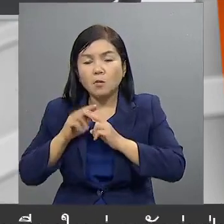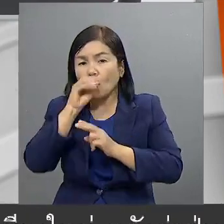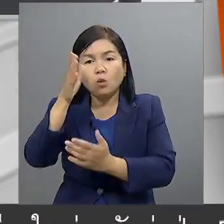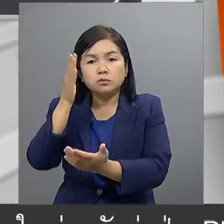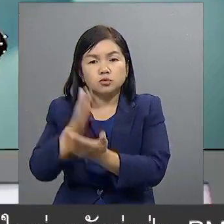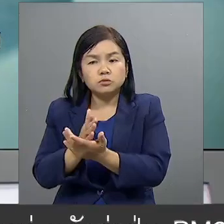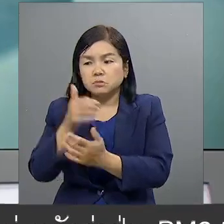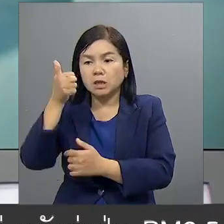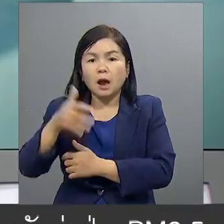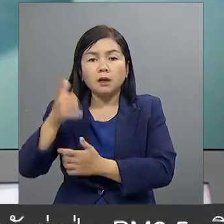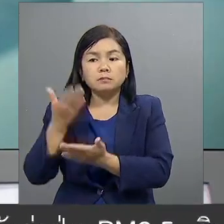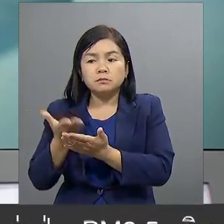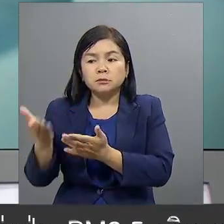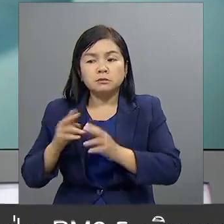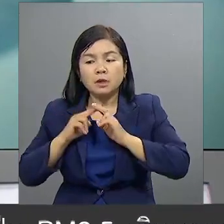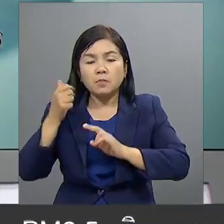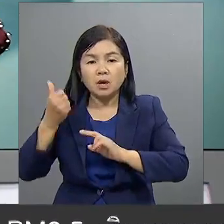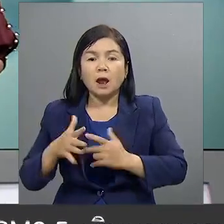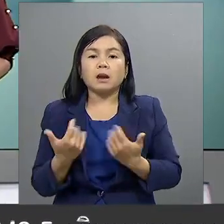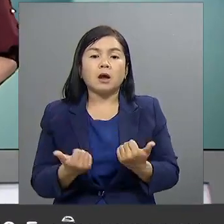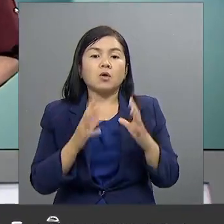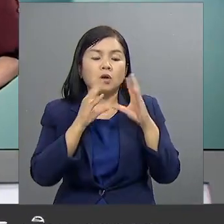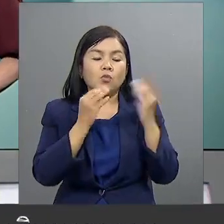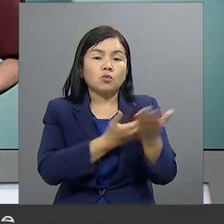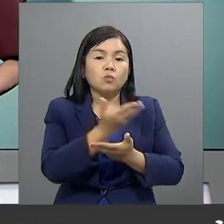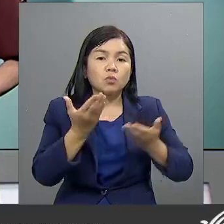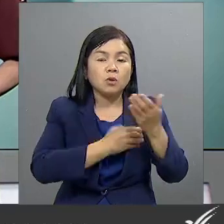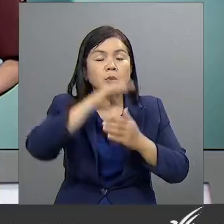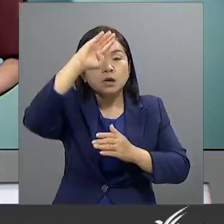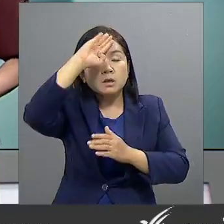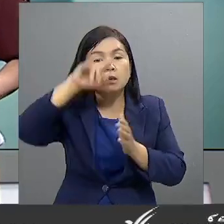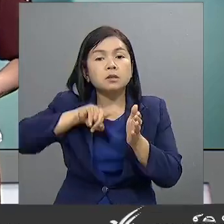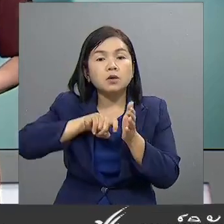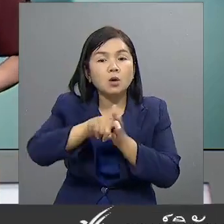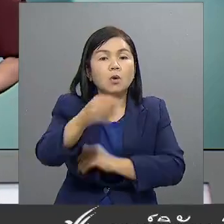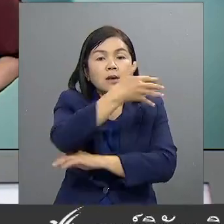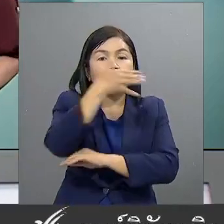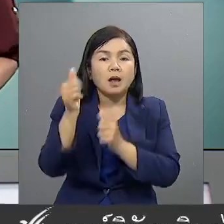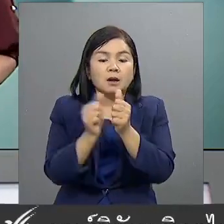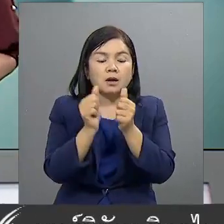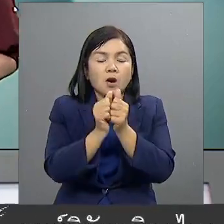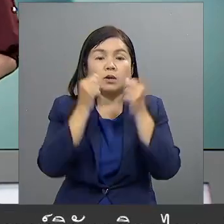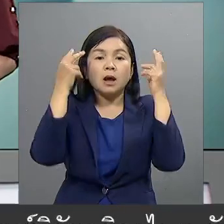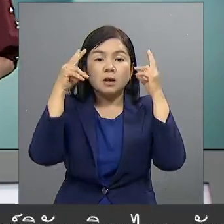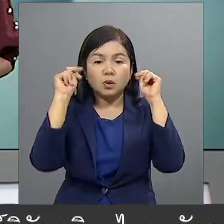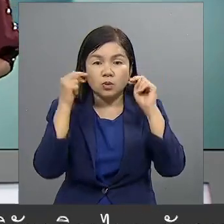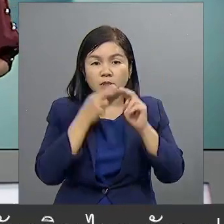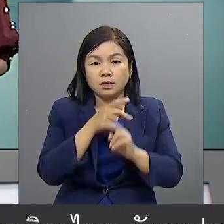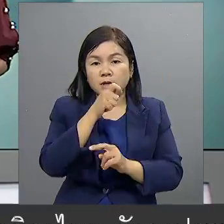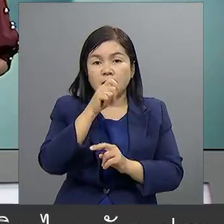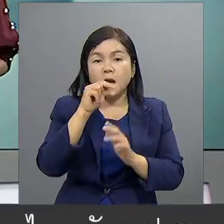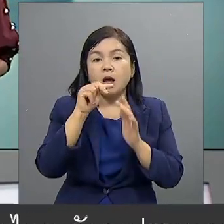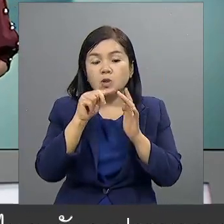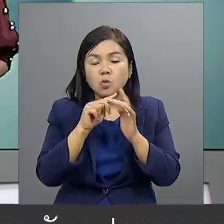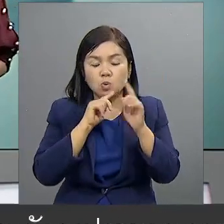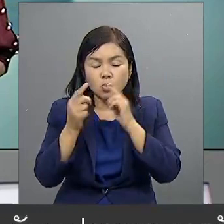กระทั่งเมื่อวานนี้การประชุมคณะกรรมการโรคติดต่อแห่งชาตินำโดยรองนายกอนุทินนะคะหารือกันก็บอกว่าประมาณเมษายน